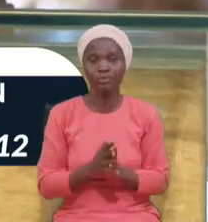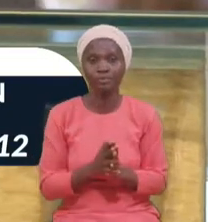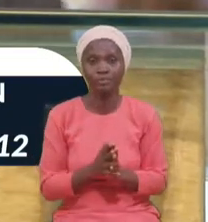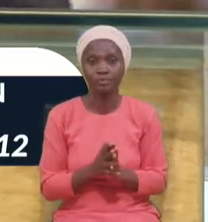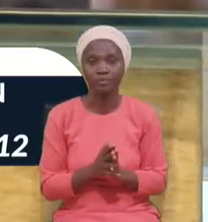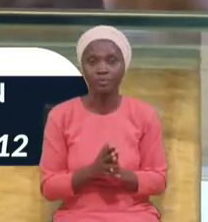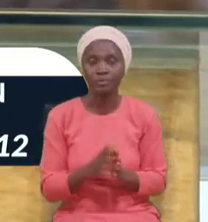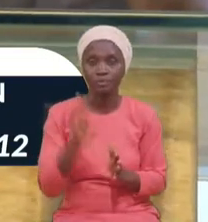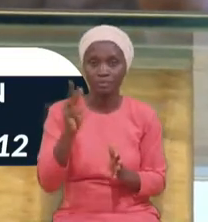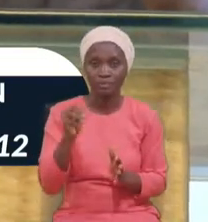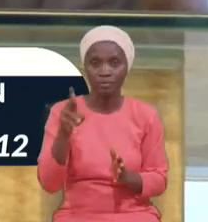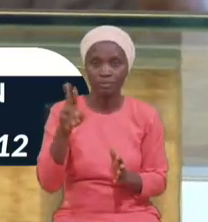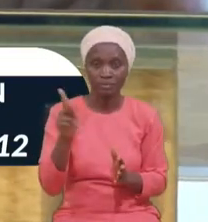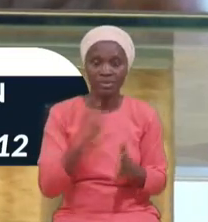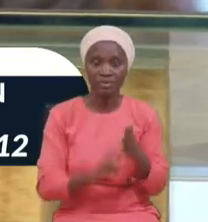Marc 1, 41 et 42.